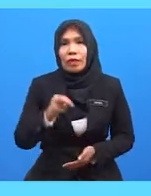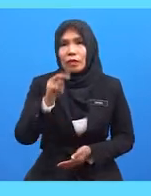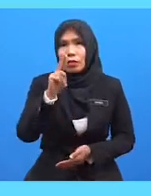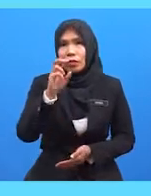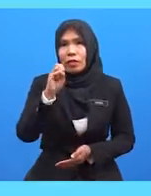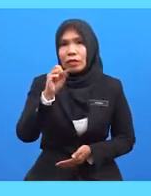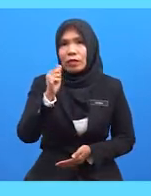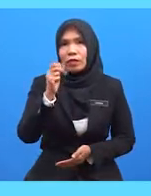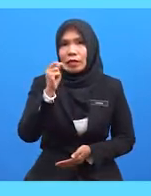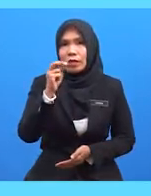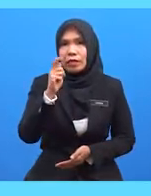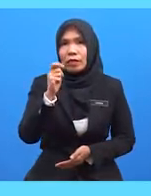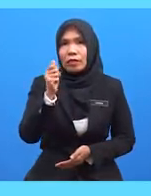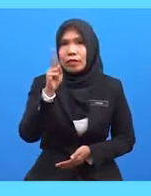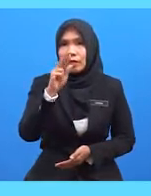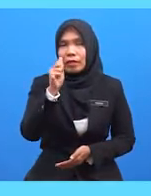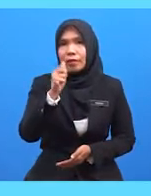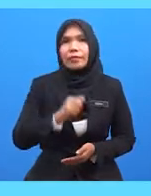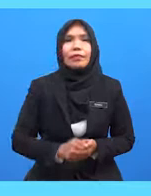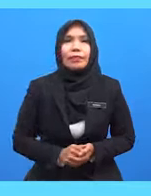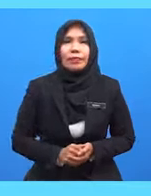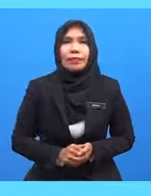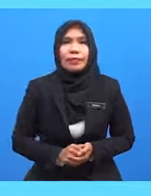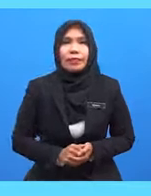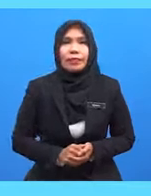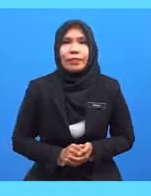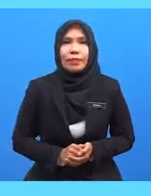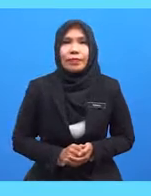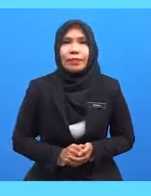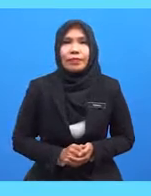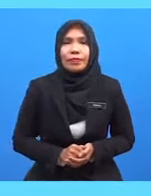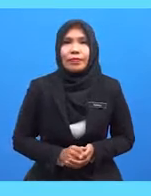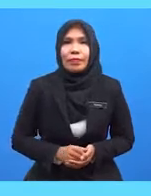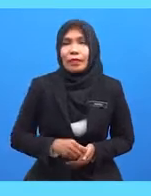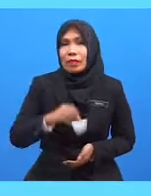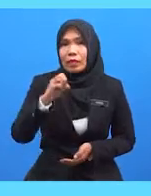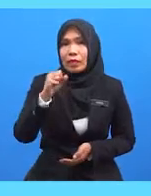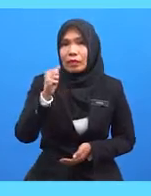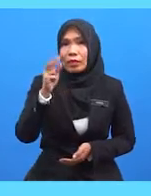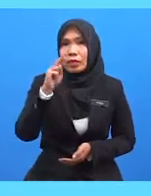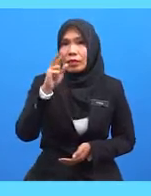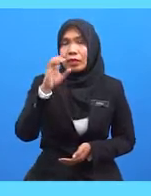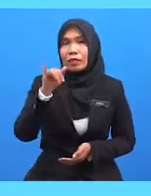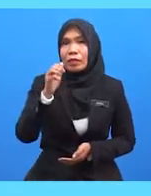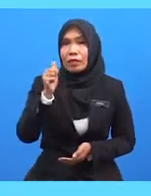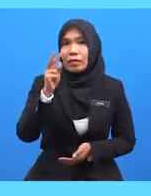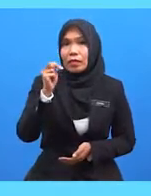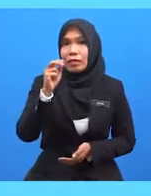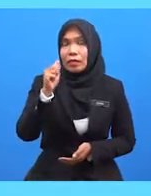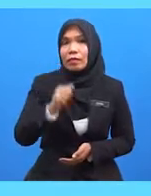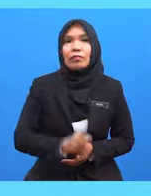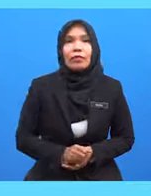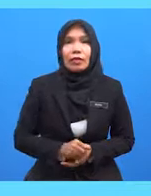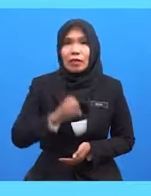dalam mengembangkan bahasa Melayu pada abad ke-17 dipetik daripada buku Ismail Hussein